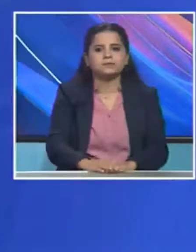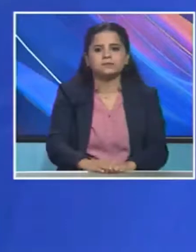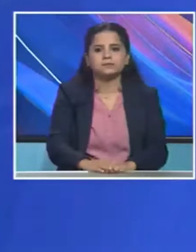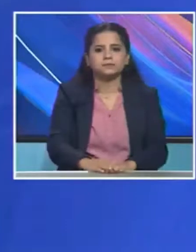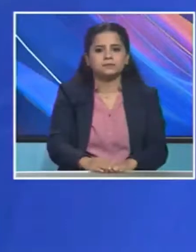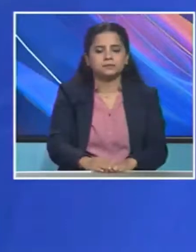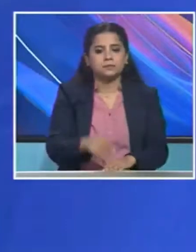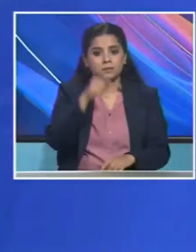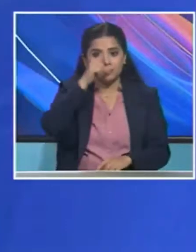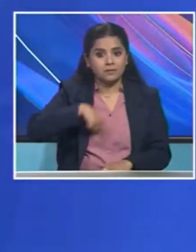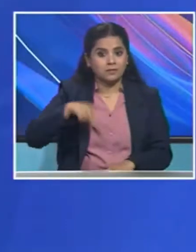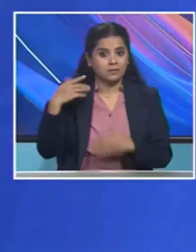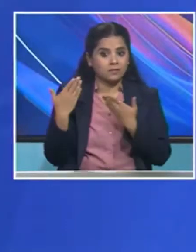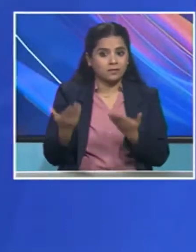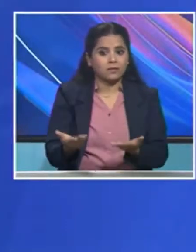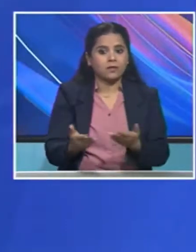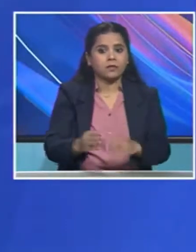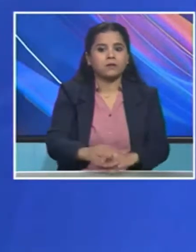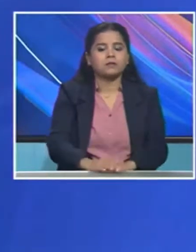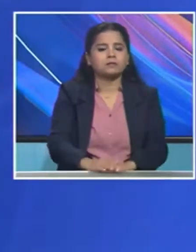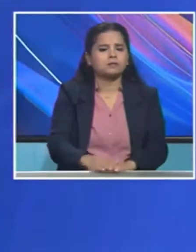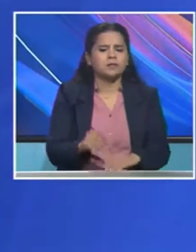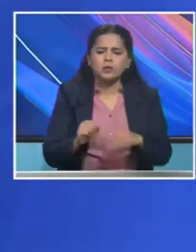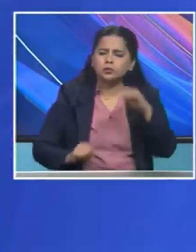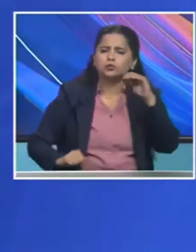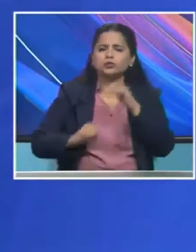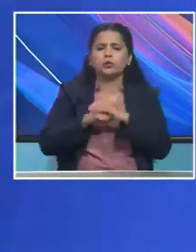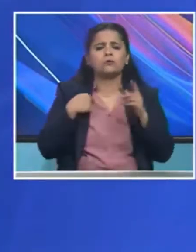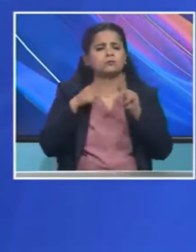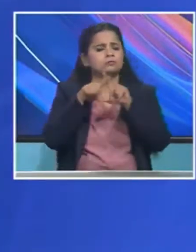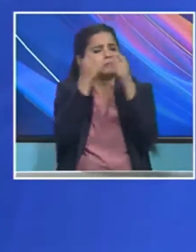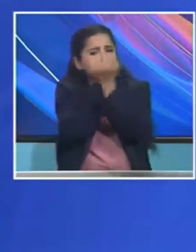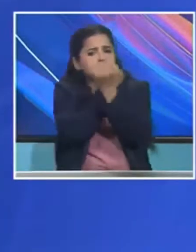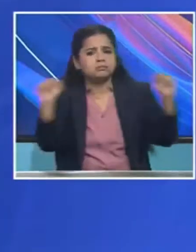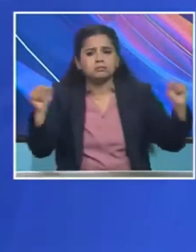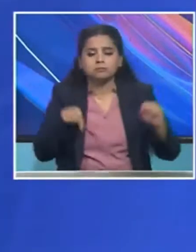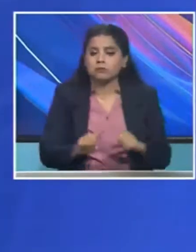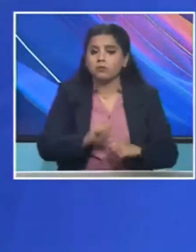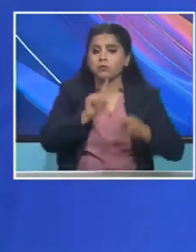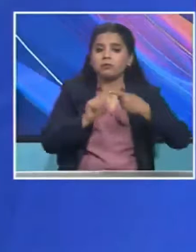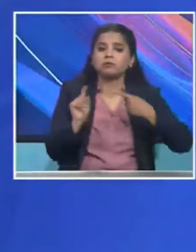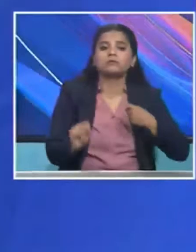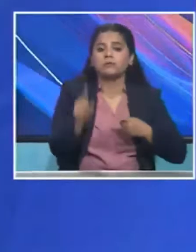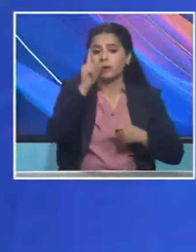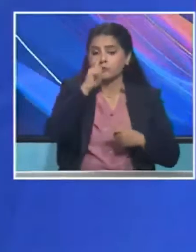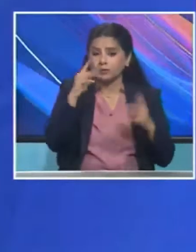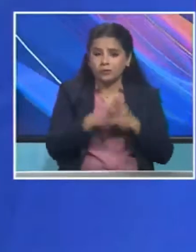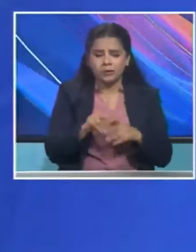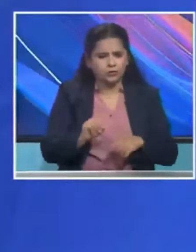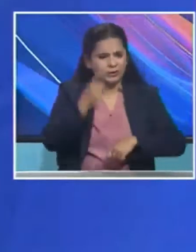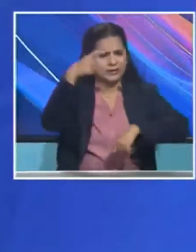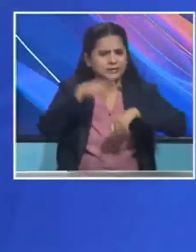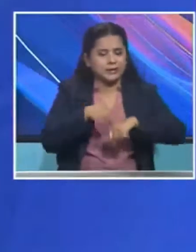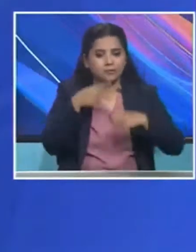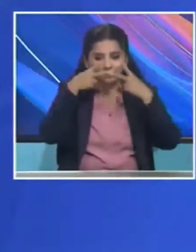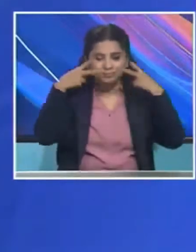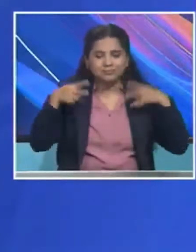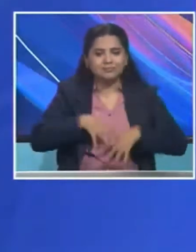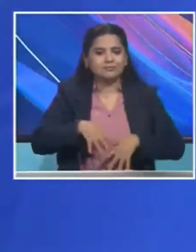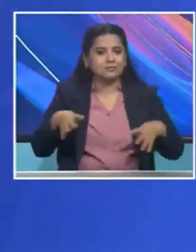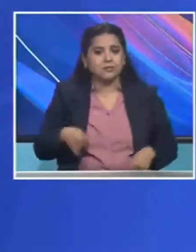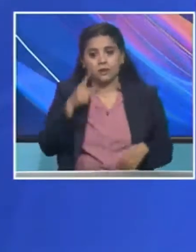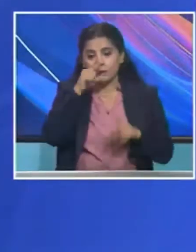दुनिया के सबसे बड़े लोकतंत्र की प्रथम नागरिक के तौर पर पहली बार एक आदिवासी महिला